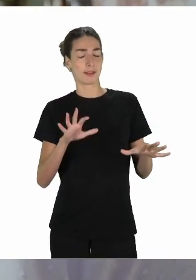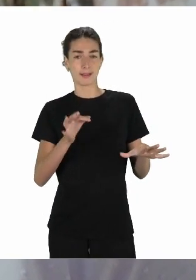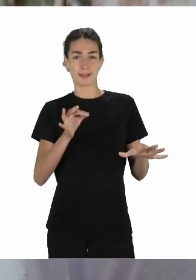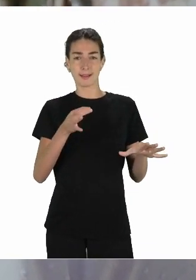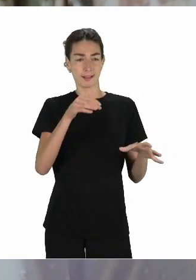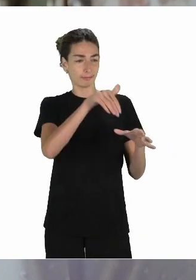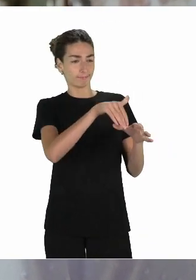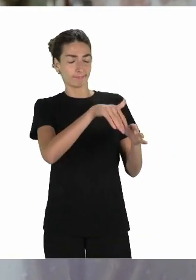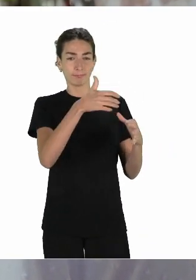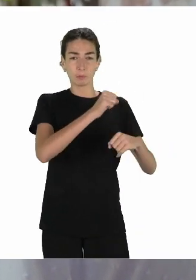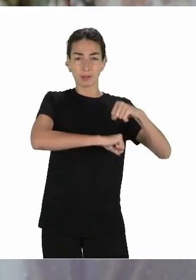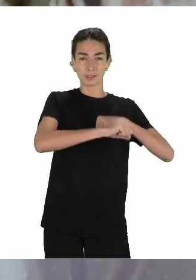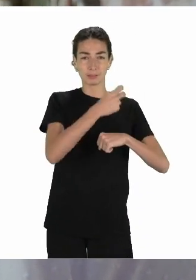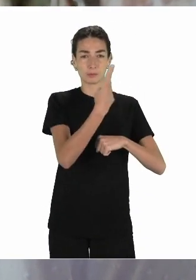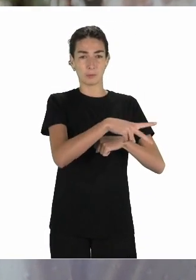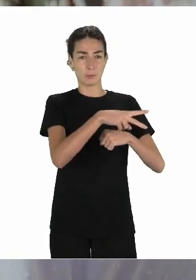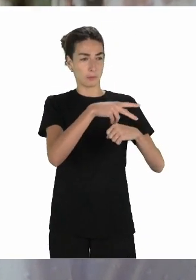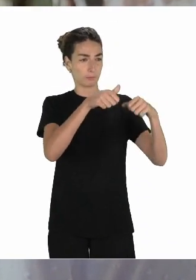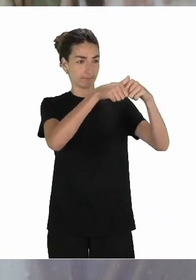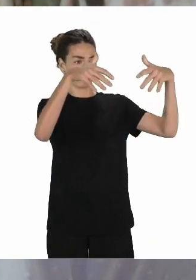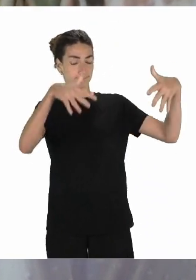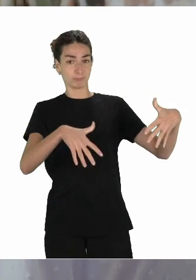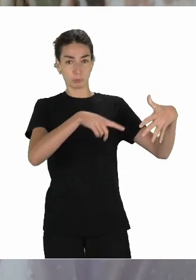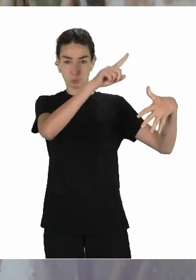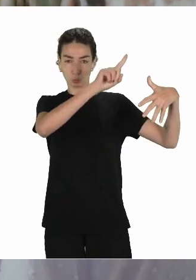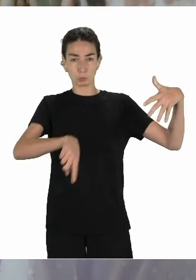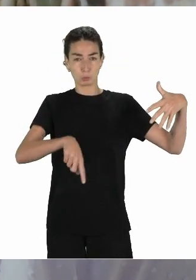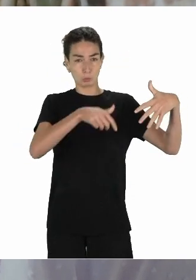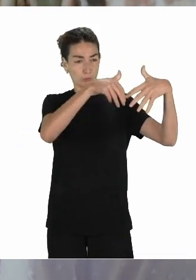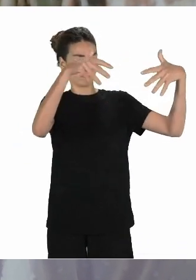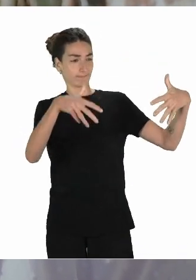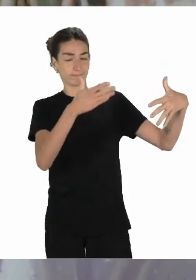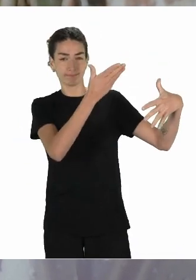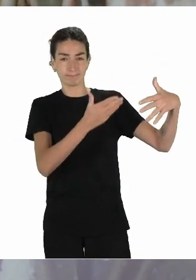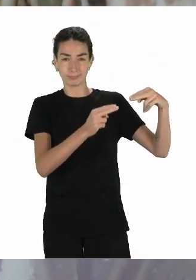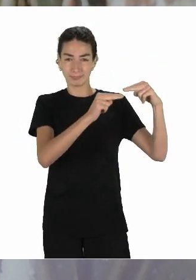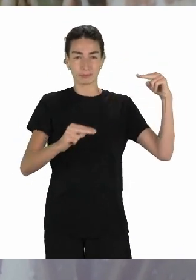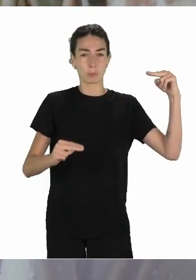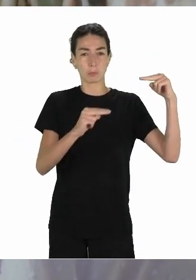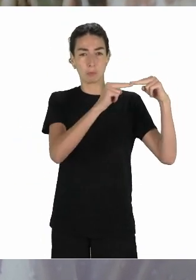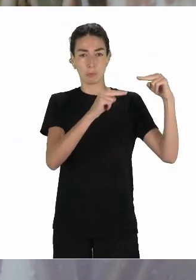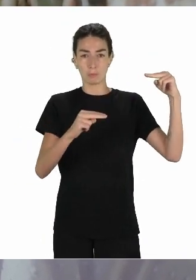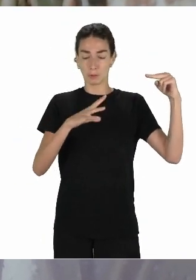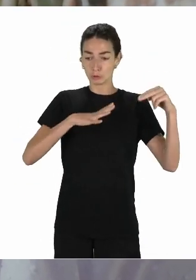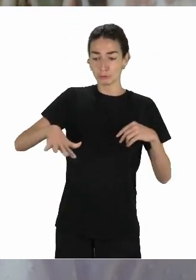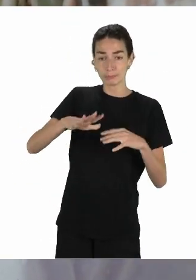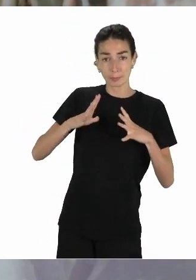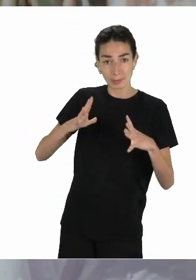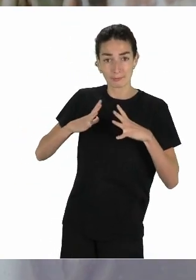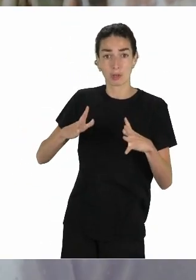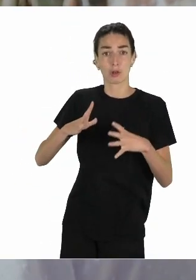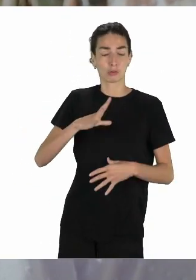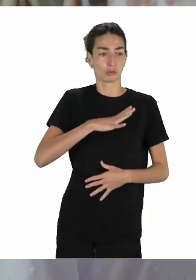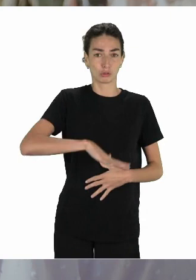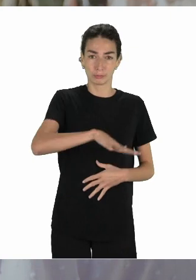interpellée par une organisation qui était subie à tous les échelons. Subie à la